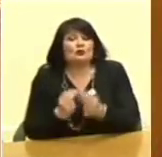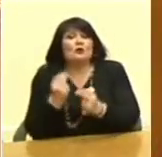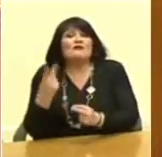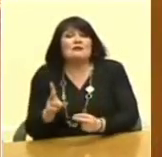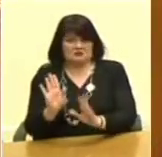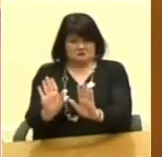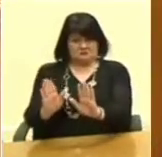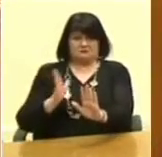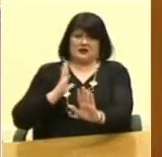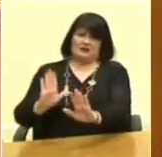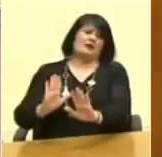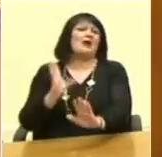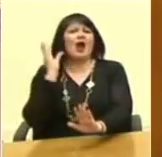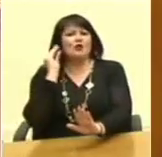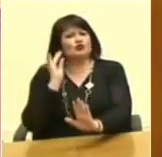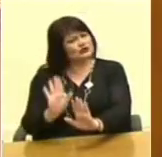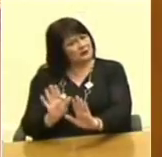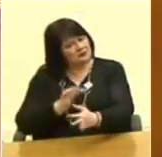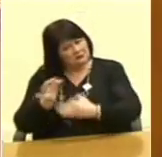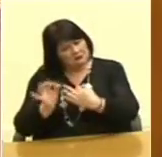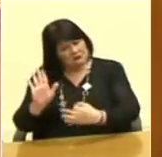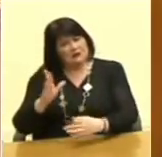Το πρόβλημά σας, ακούστε με.